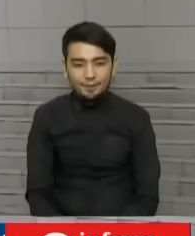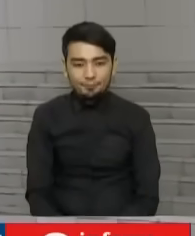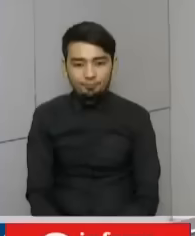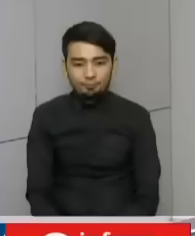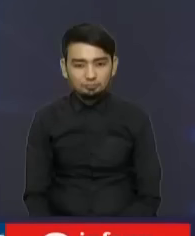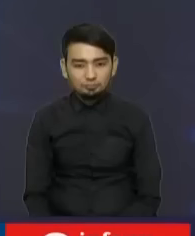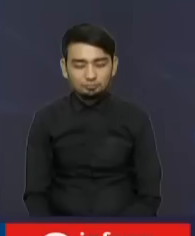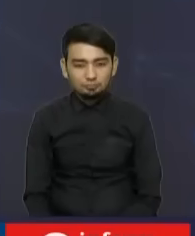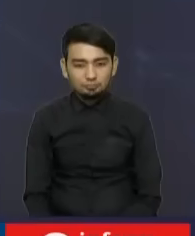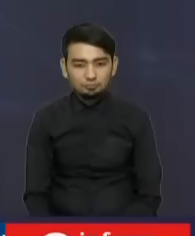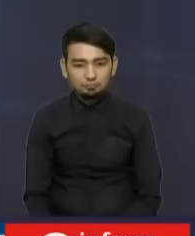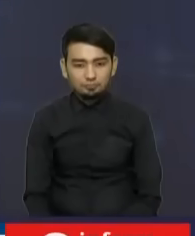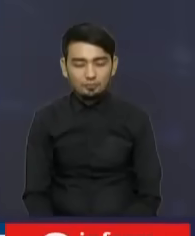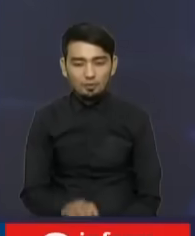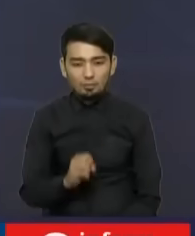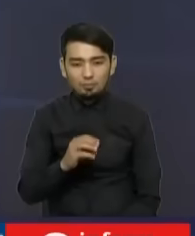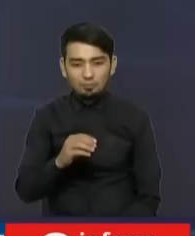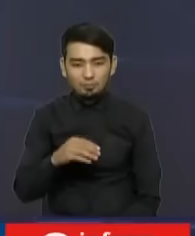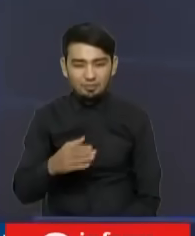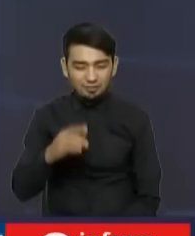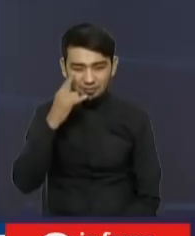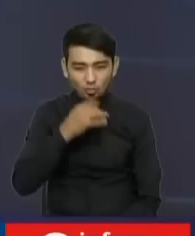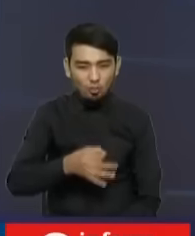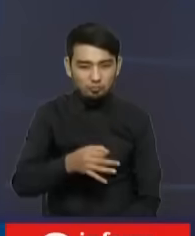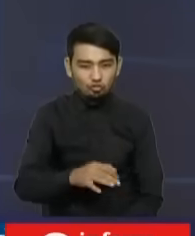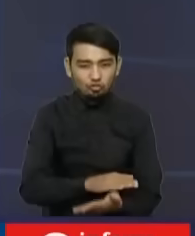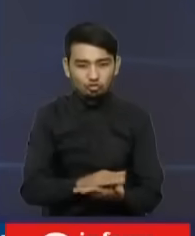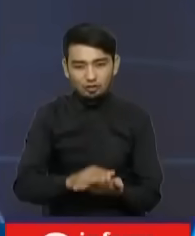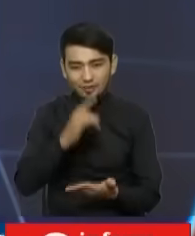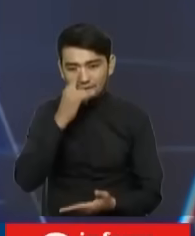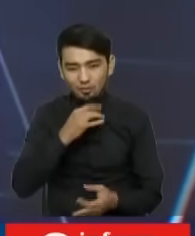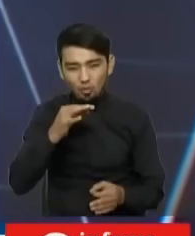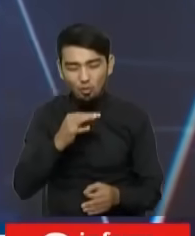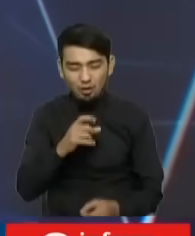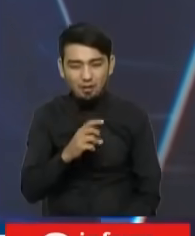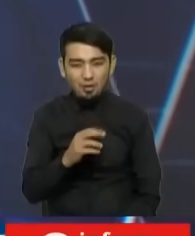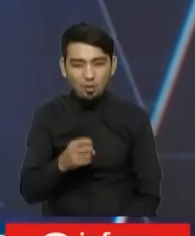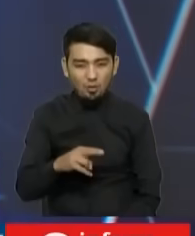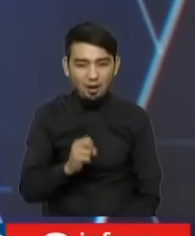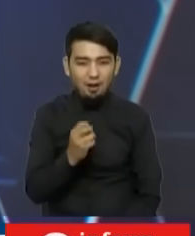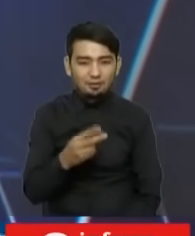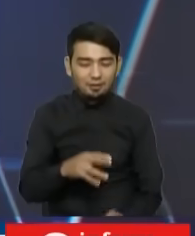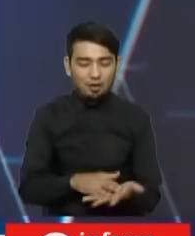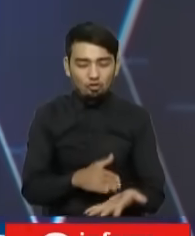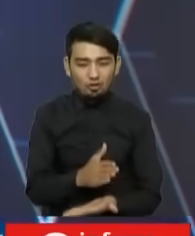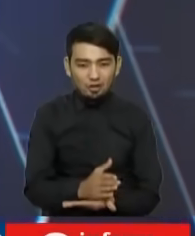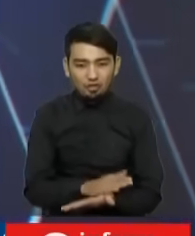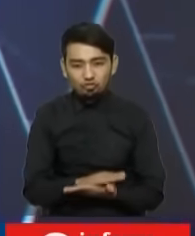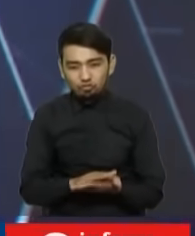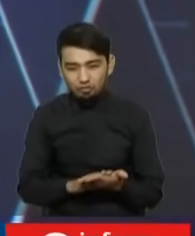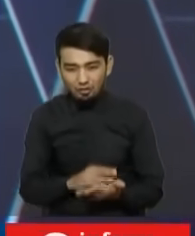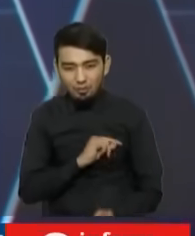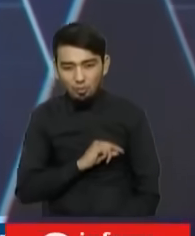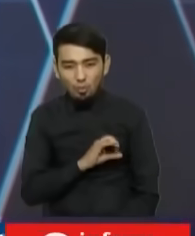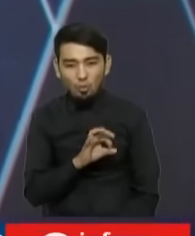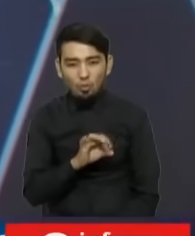облысы. Батыс Қазақстан облысында «Таза Қазақстан» республикалық экологиялық акциясы жалғасып жатыр. Бұл жолғы тазалық жұмысы Орал